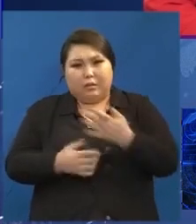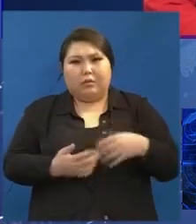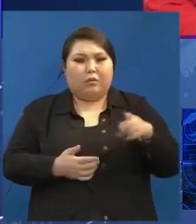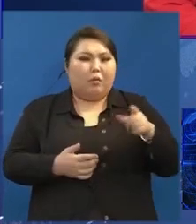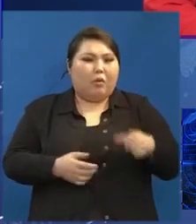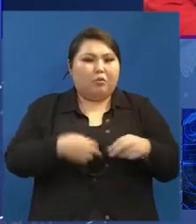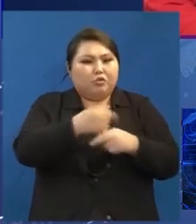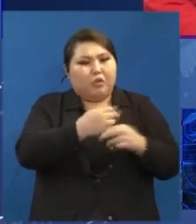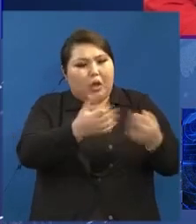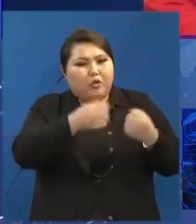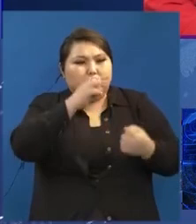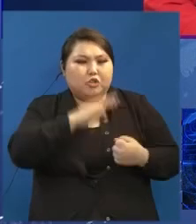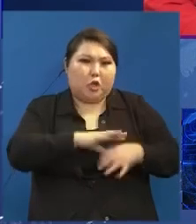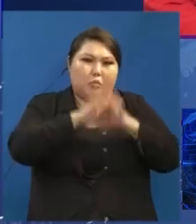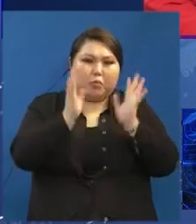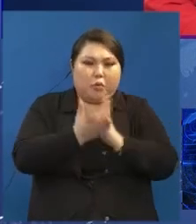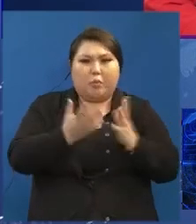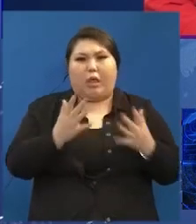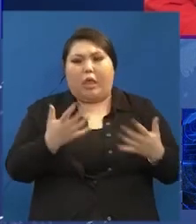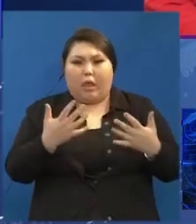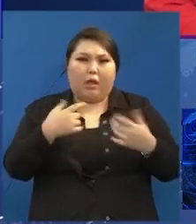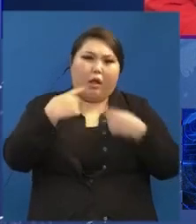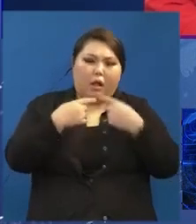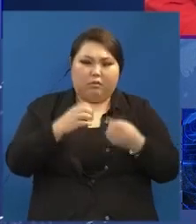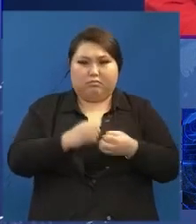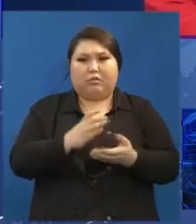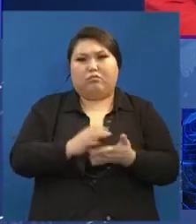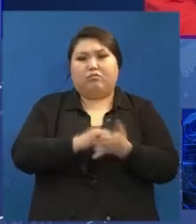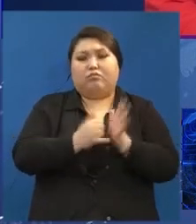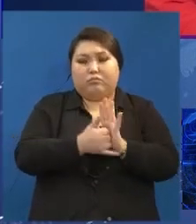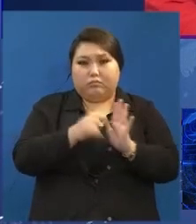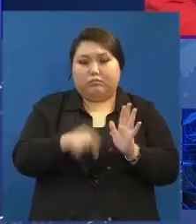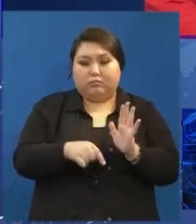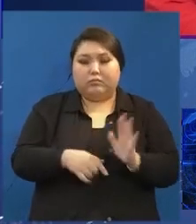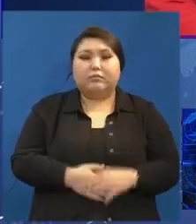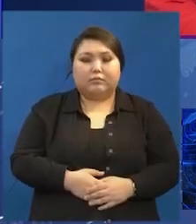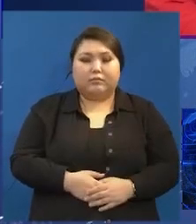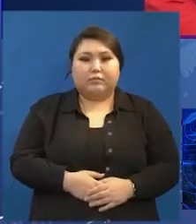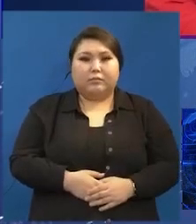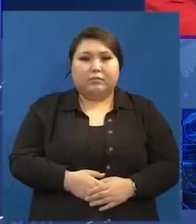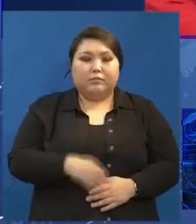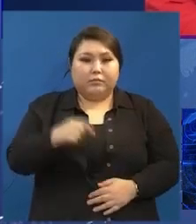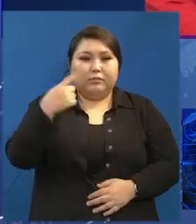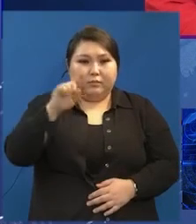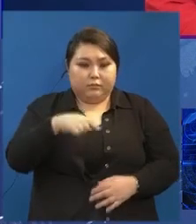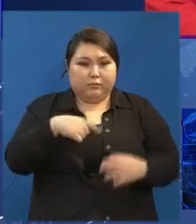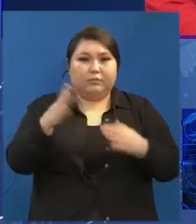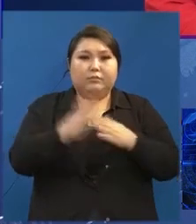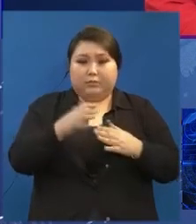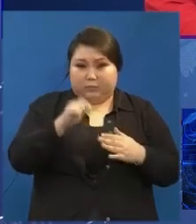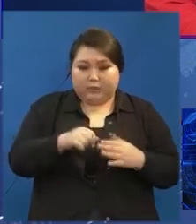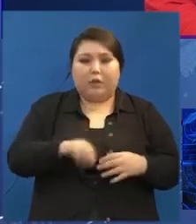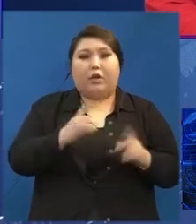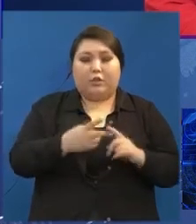энэ хүнээ сулалж авахын тулд тийм ээ бүх юмаа л одоо барж байгаа гэсэн үг. Тэгэхээр энэ зүйл нэгдүгээр зогссон,